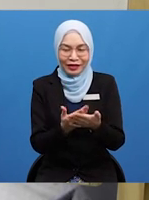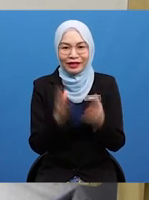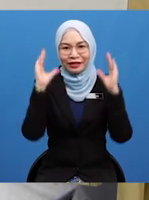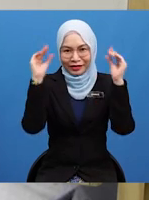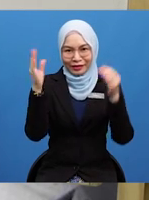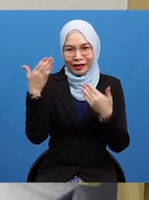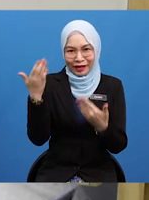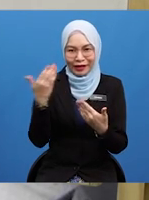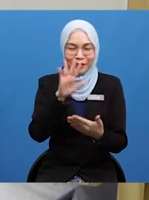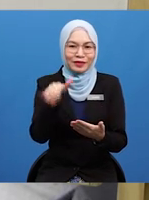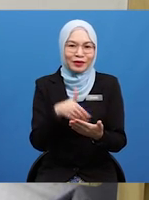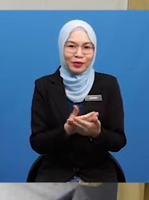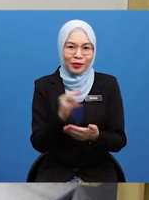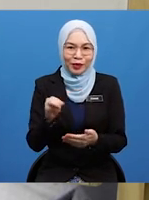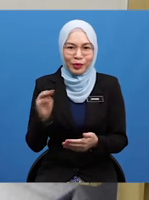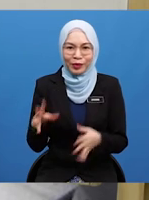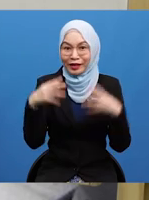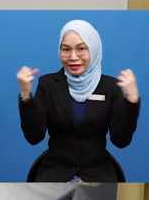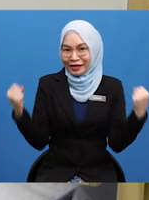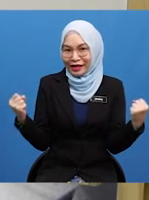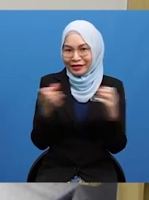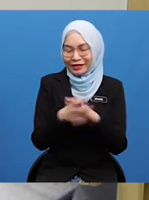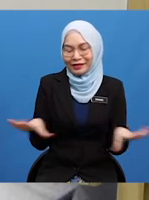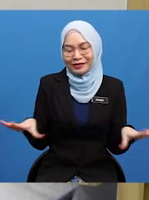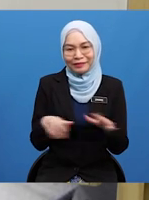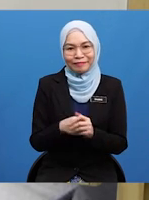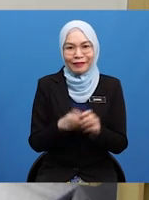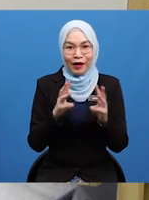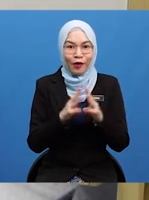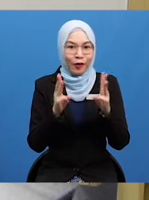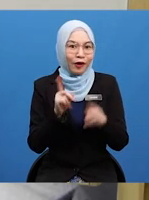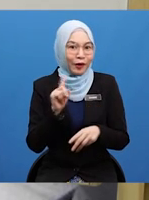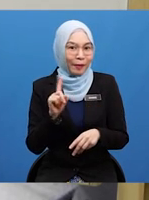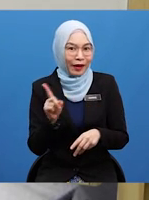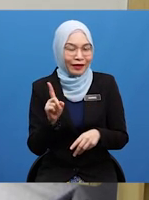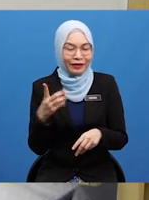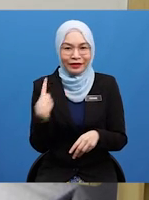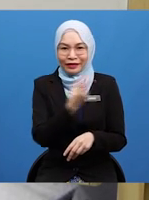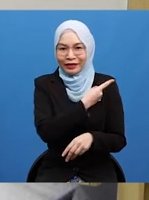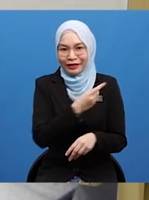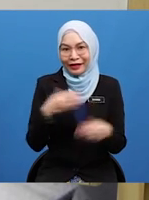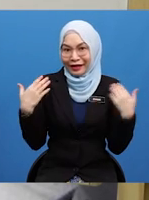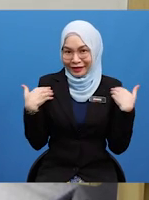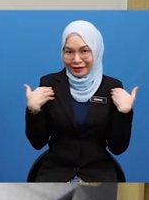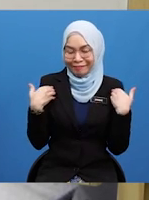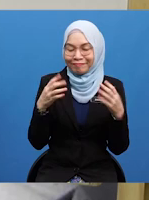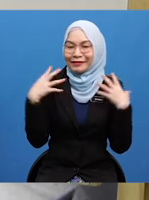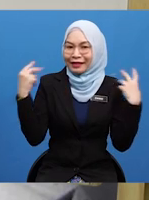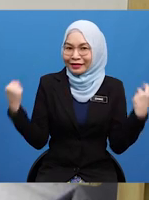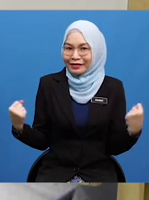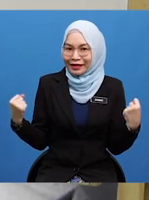harap semua murid-murid dalam keadaan sihat sejahtera. Walau di mana sekalipun kita berada,